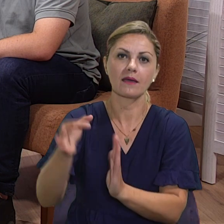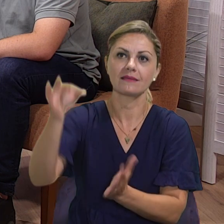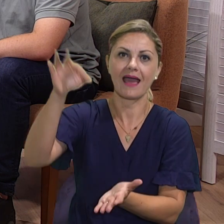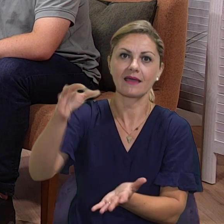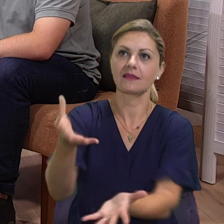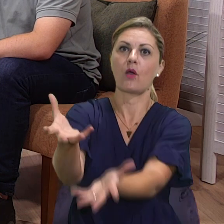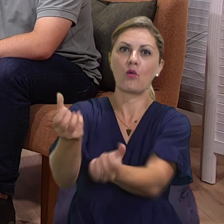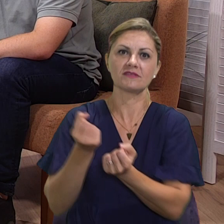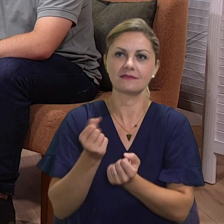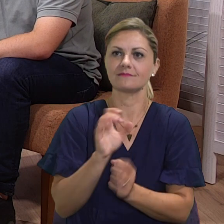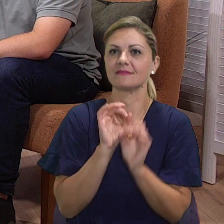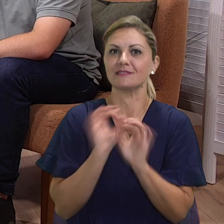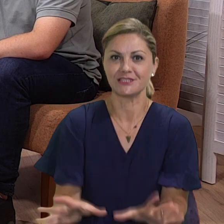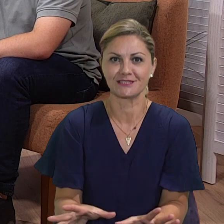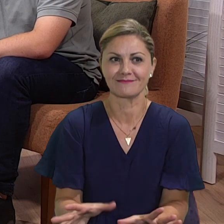bila korona.